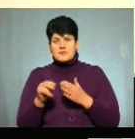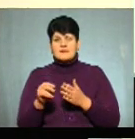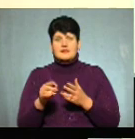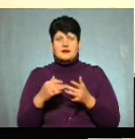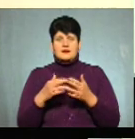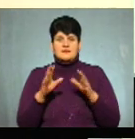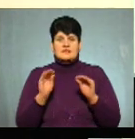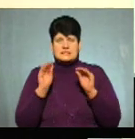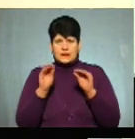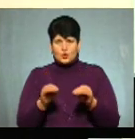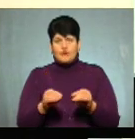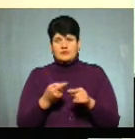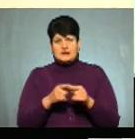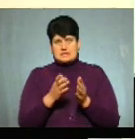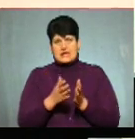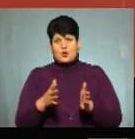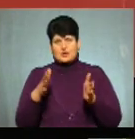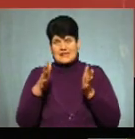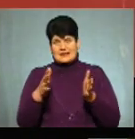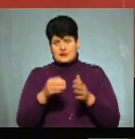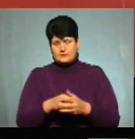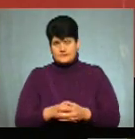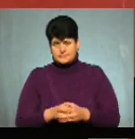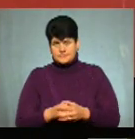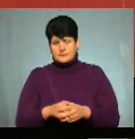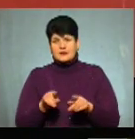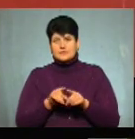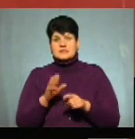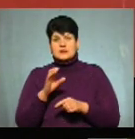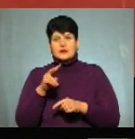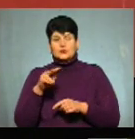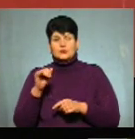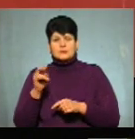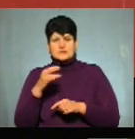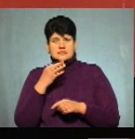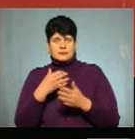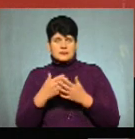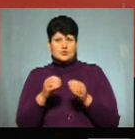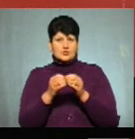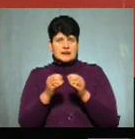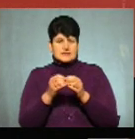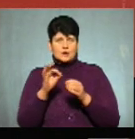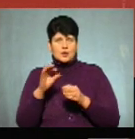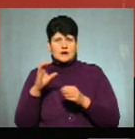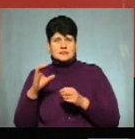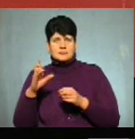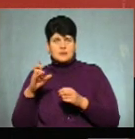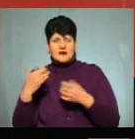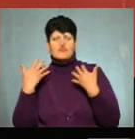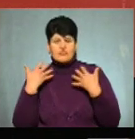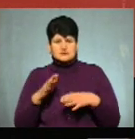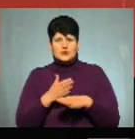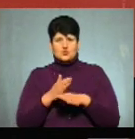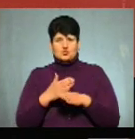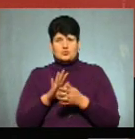і встановлення цих контейнерів. Також Сергій Лупак зазначив, що близько 10 ОСББ вже сортує сміття